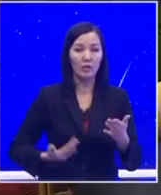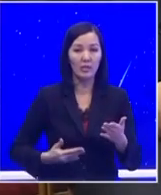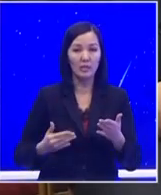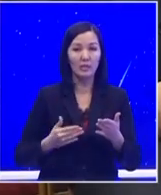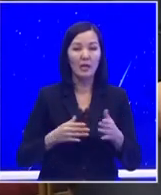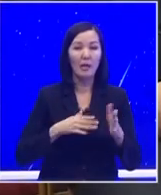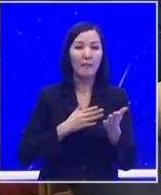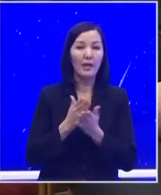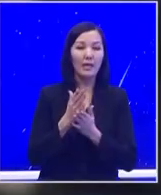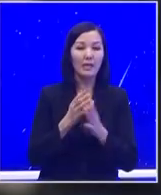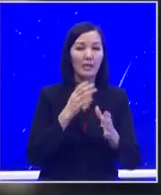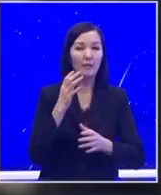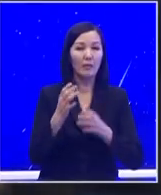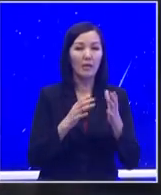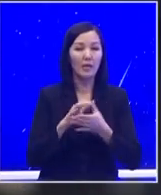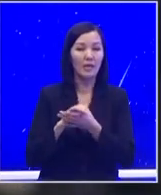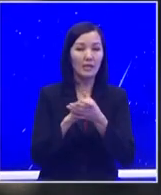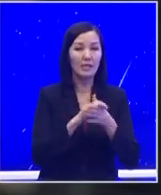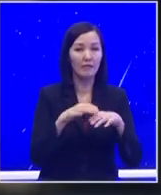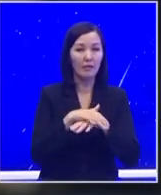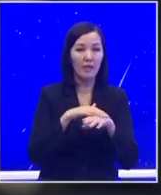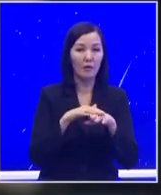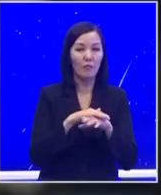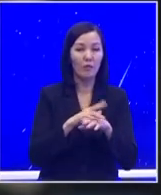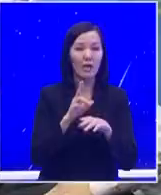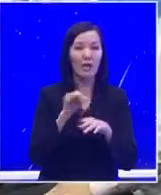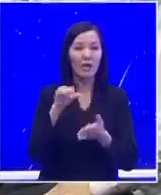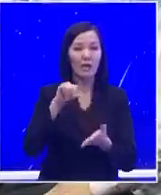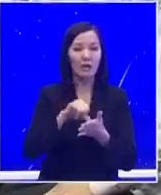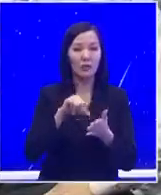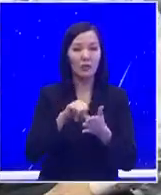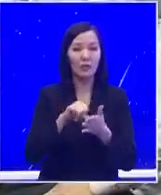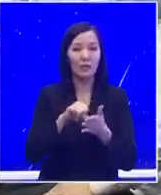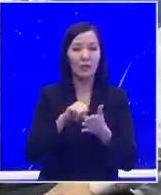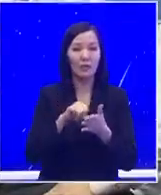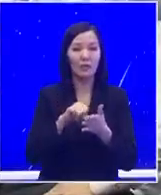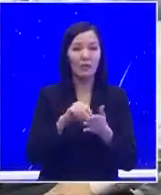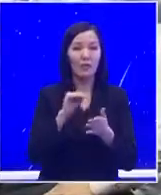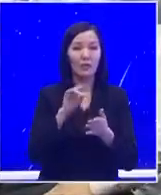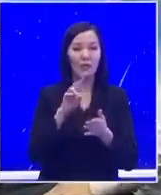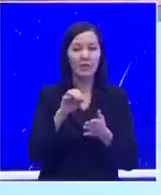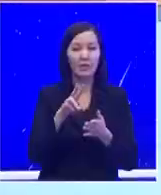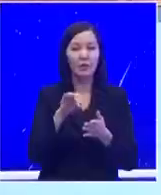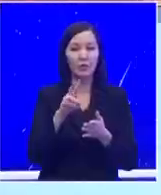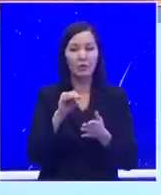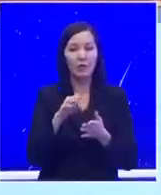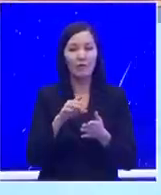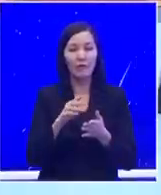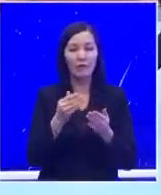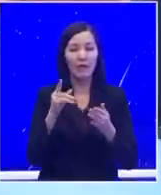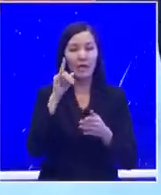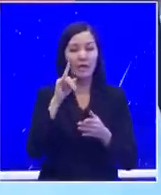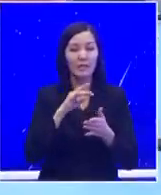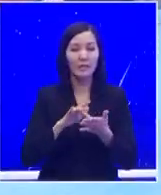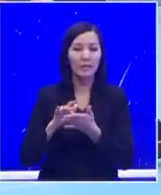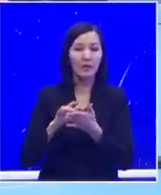популяризации политики мира и единства народа. Как отметил заместитель председателя Ассамблеи народа Казахстана Жансейит Түймебаев, символами народной